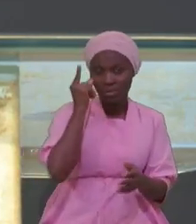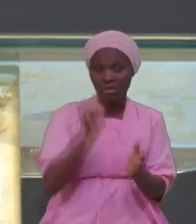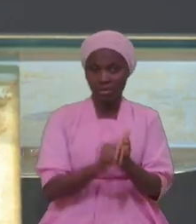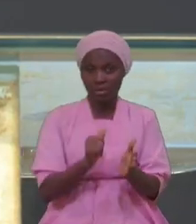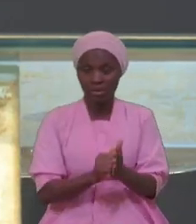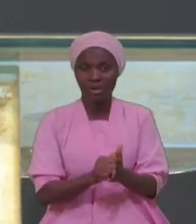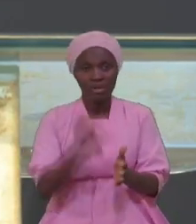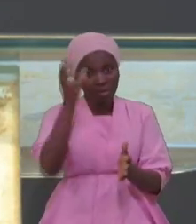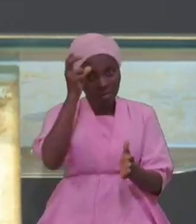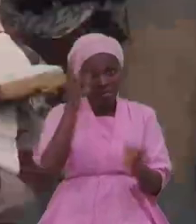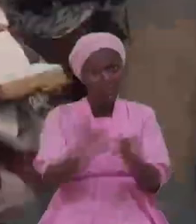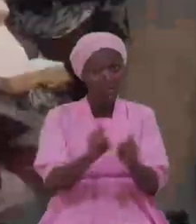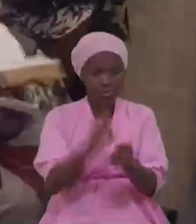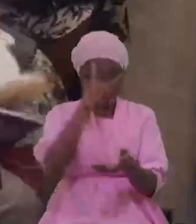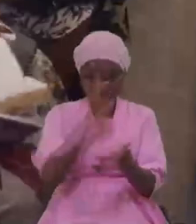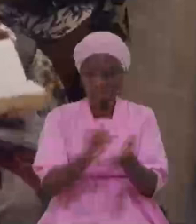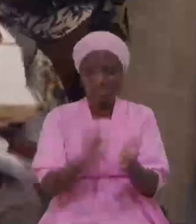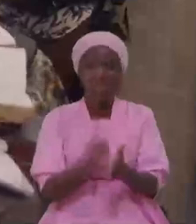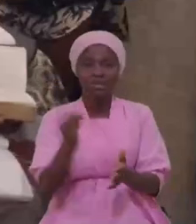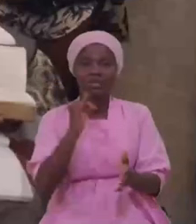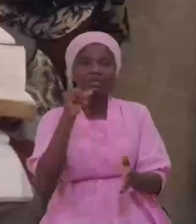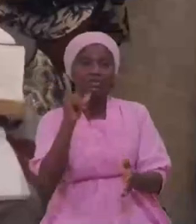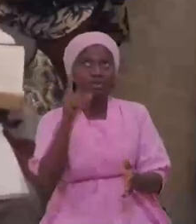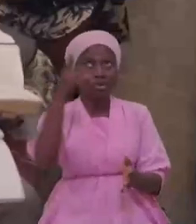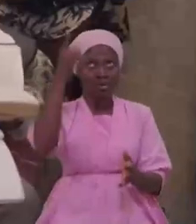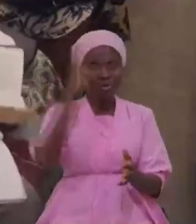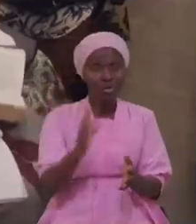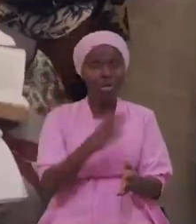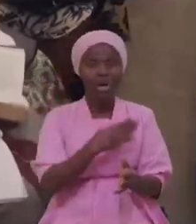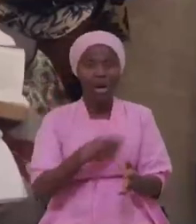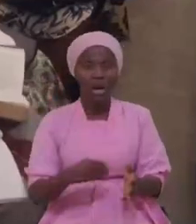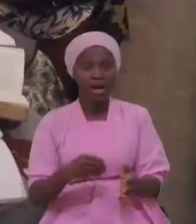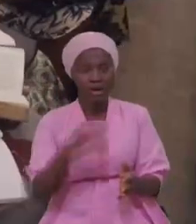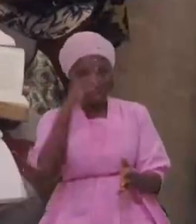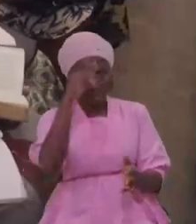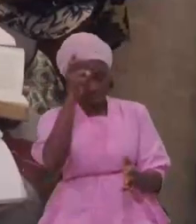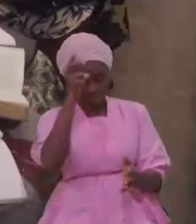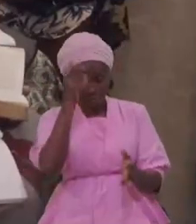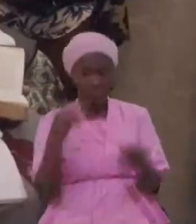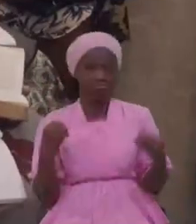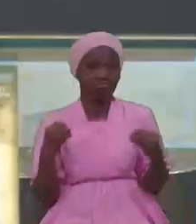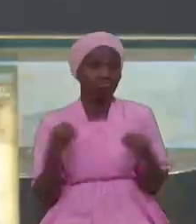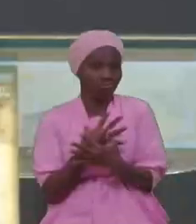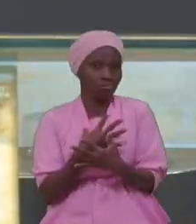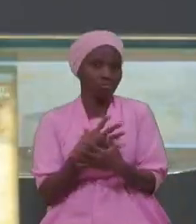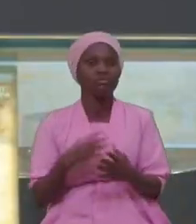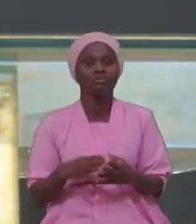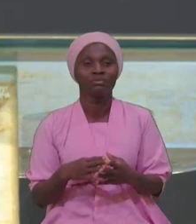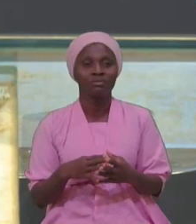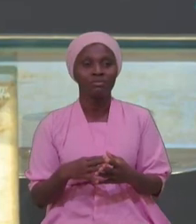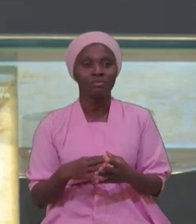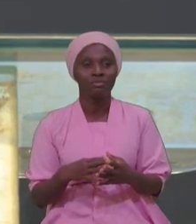le croient aussi et ils tremblent. Veux-tu savoir, ô homme